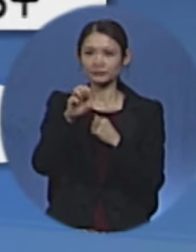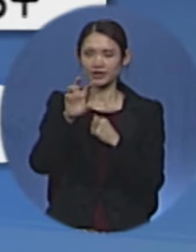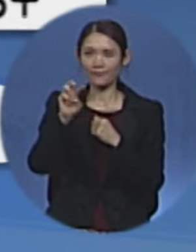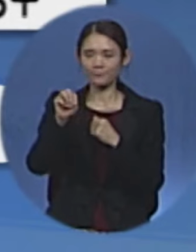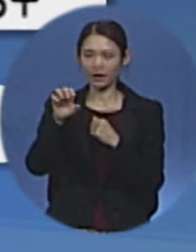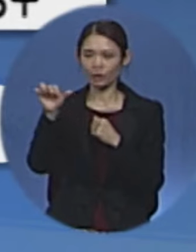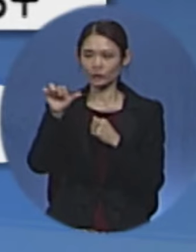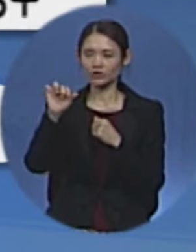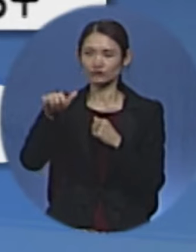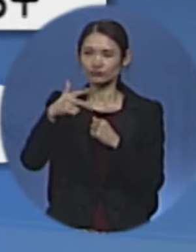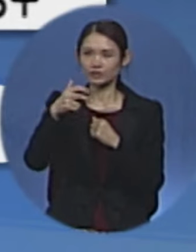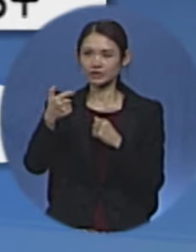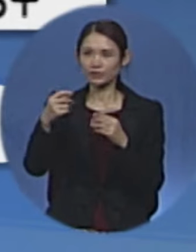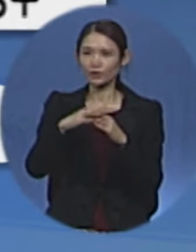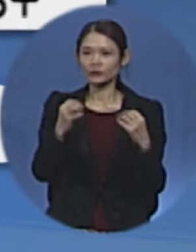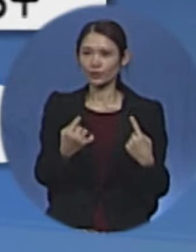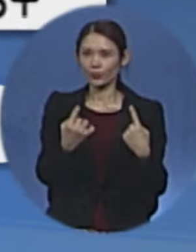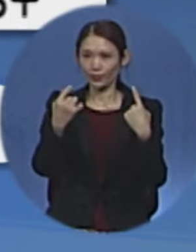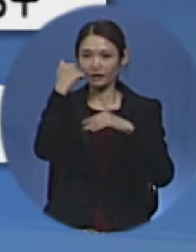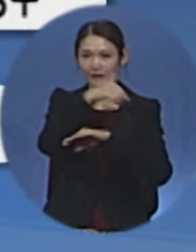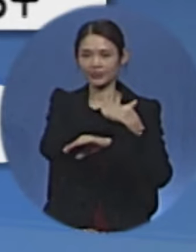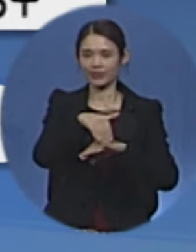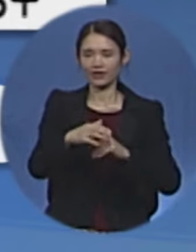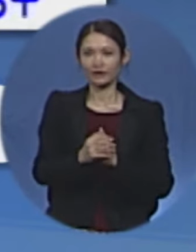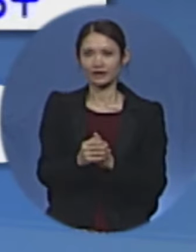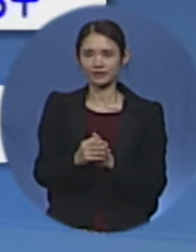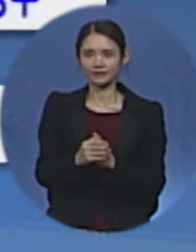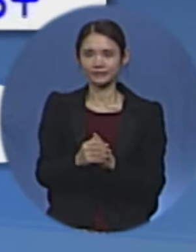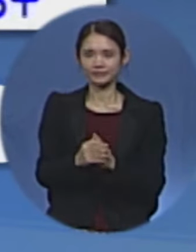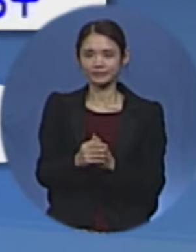33만 5,920원으로 인상될 예정입니다.